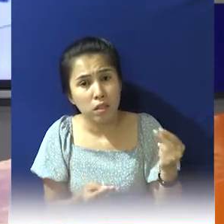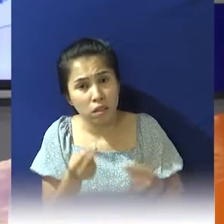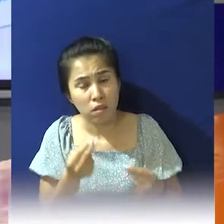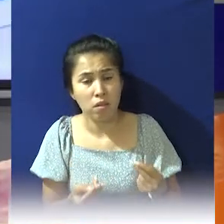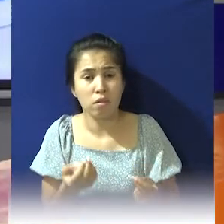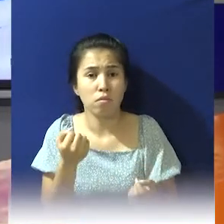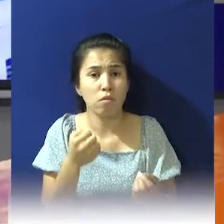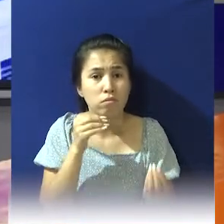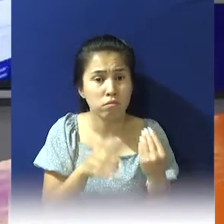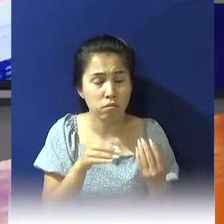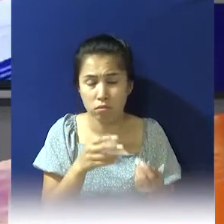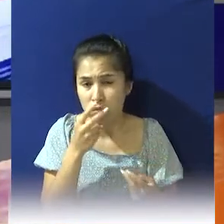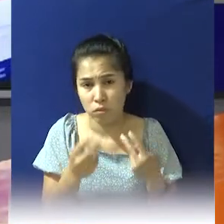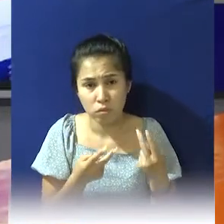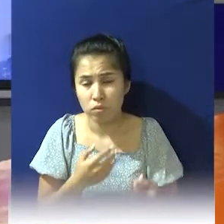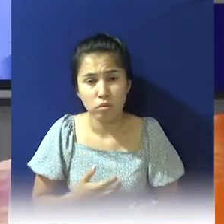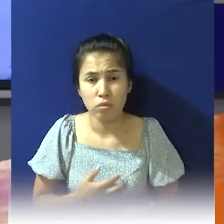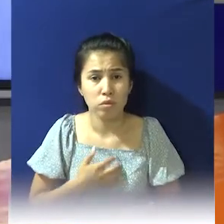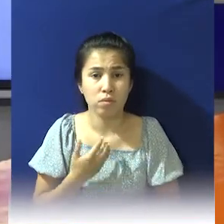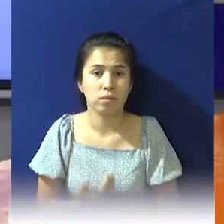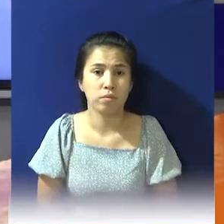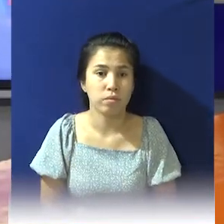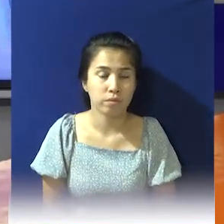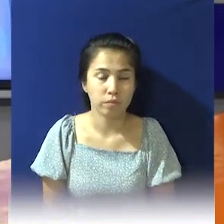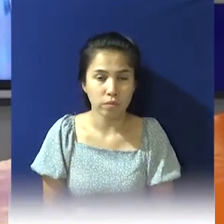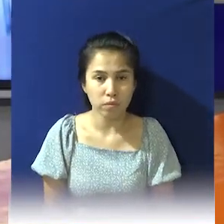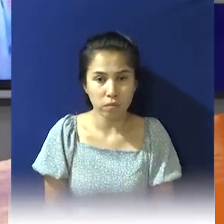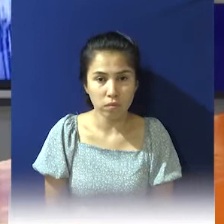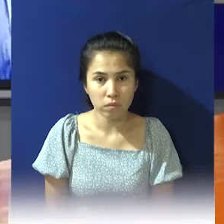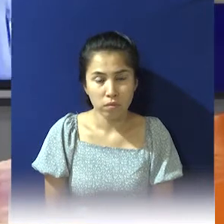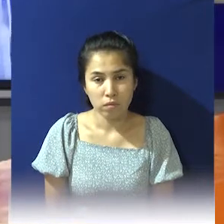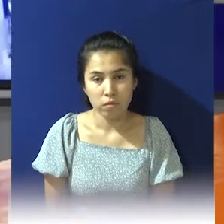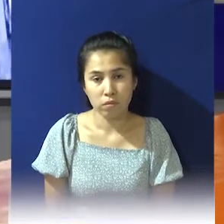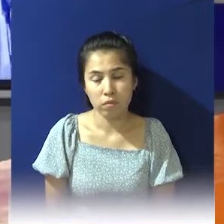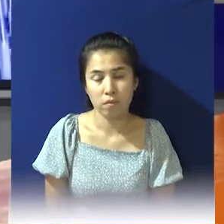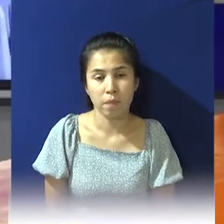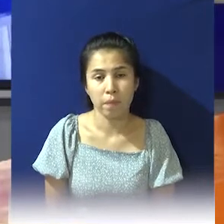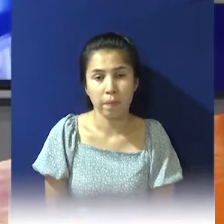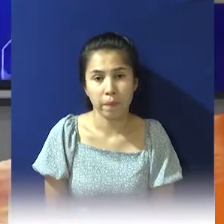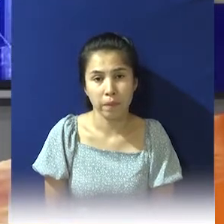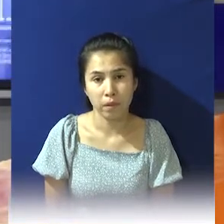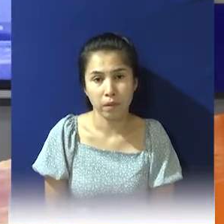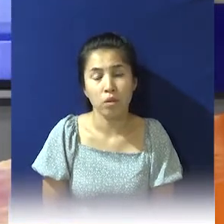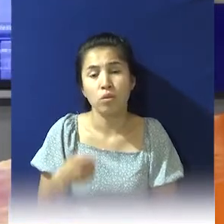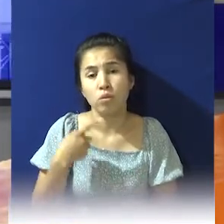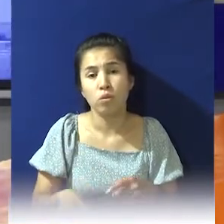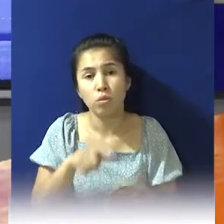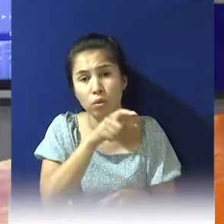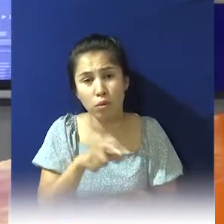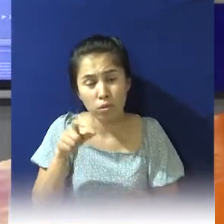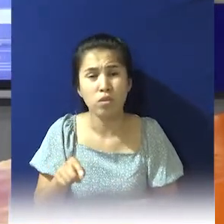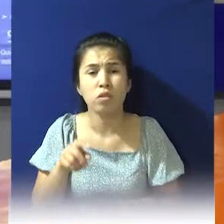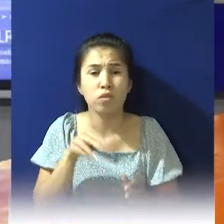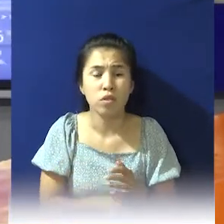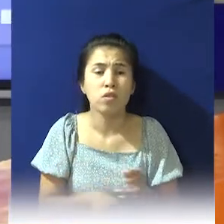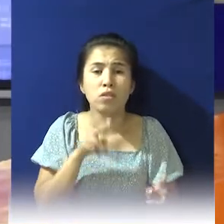многоэтажных города Усть-Каменогорска. Жильцы сами не проявляют никакой инициативы, отвечают представители КСК. Недопонимание